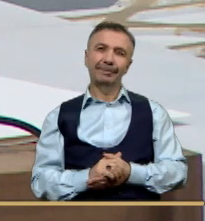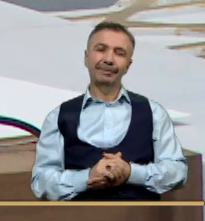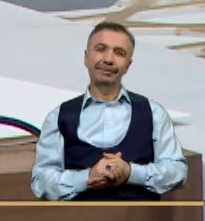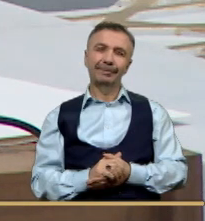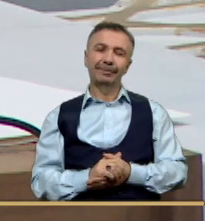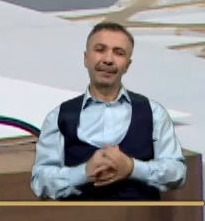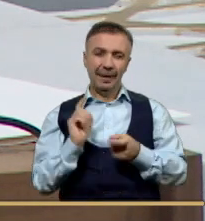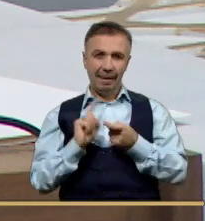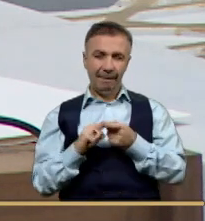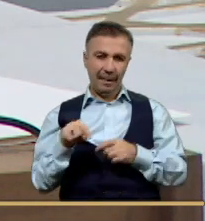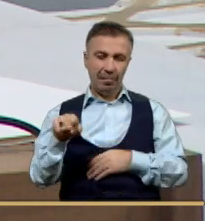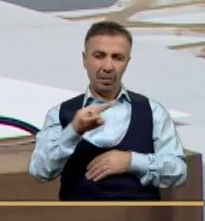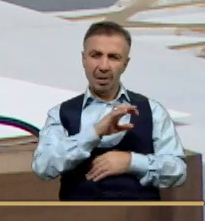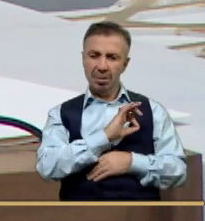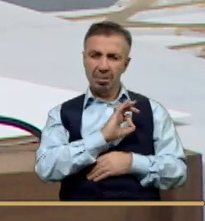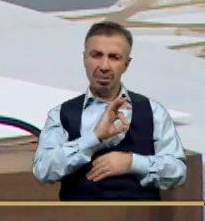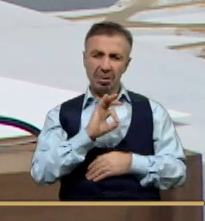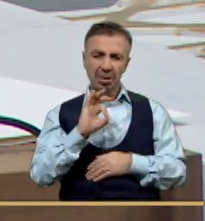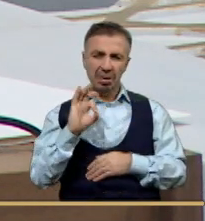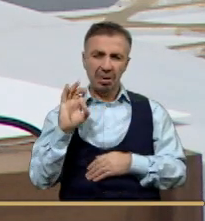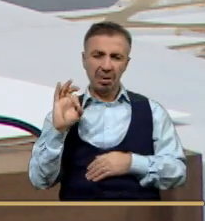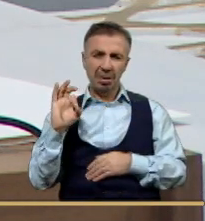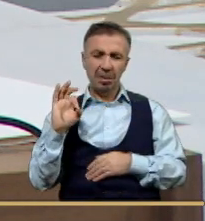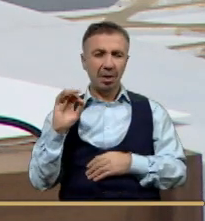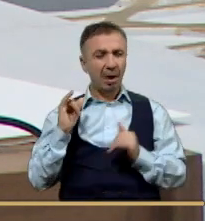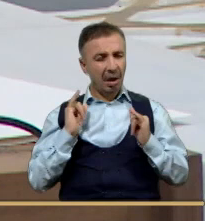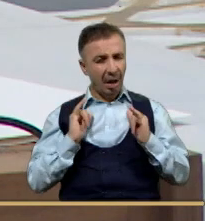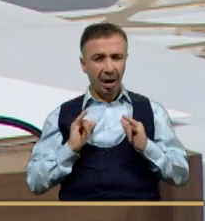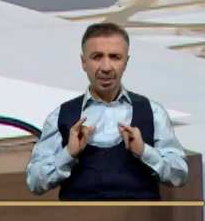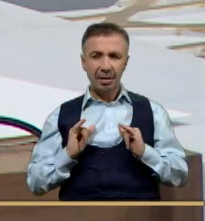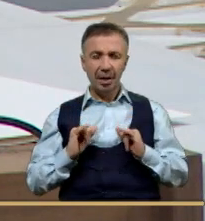Ve bunları hiç çekinmeden rahat rahat söyleyebiliyorlar.